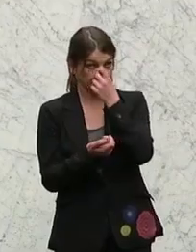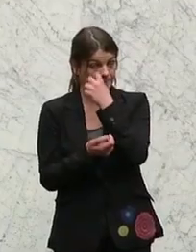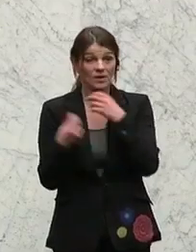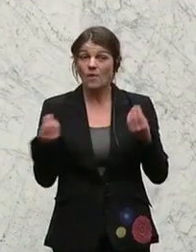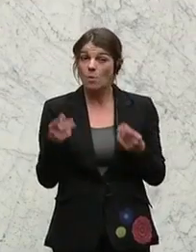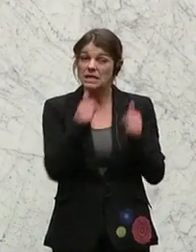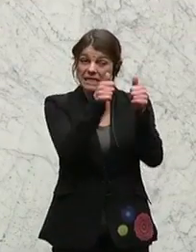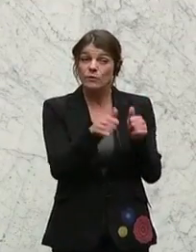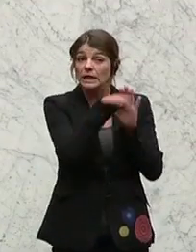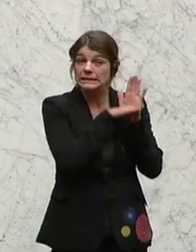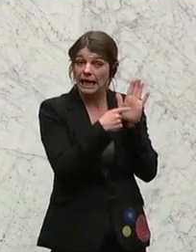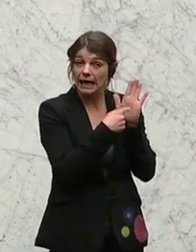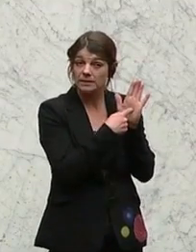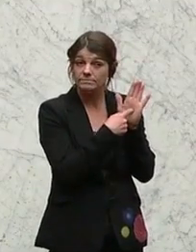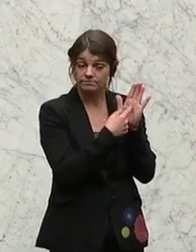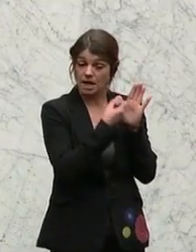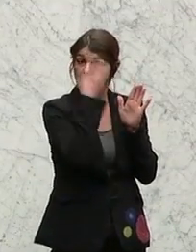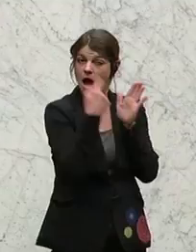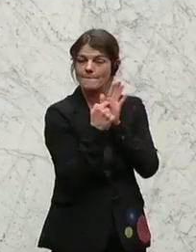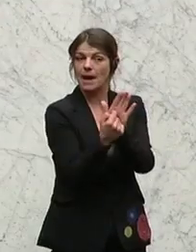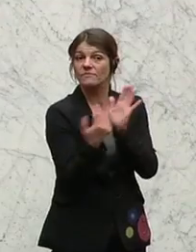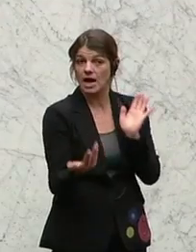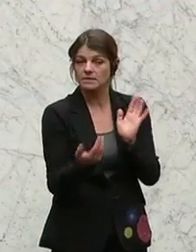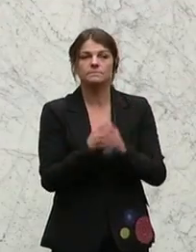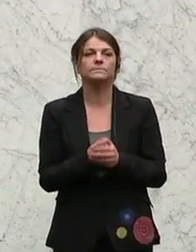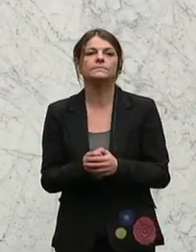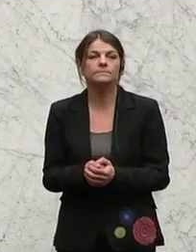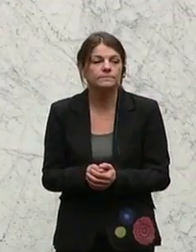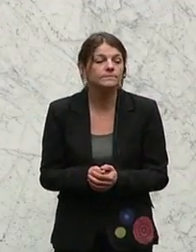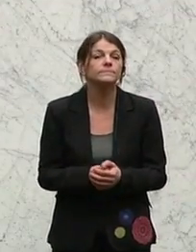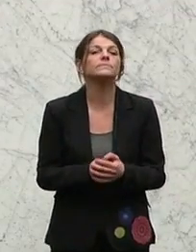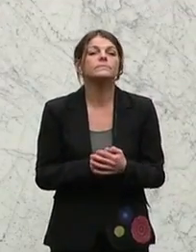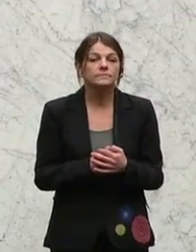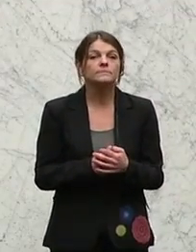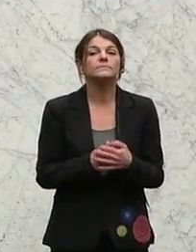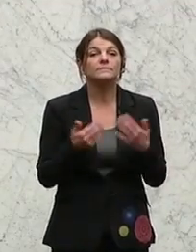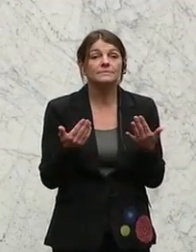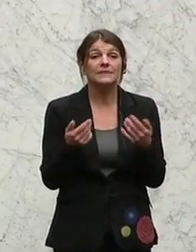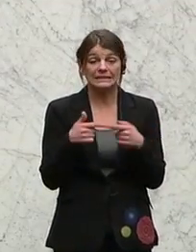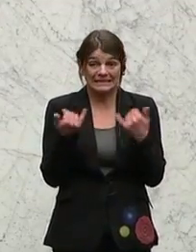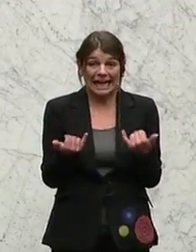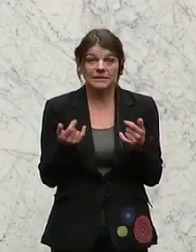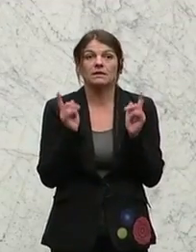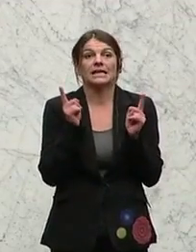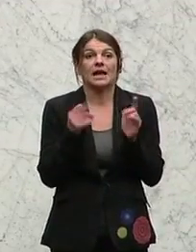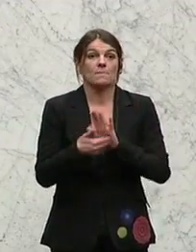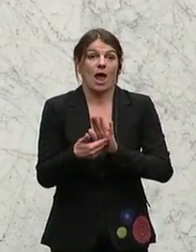dieses Insolvenzrecht stellt ein ganz klares Signal dar. Und das ist jetzt auch dringend